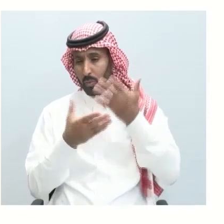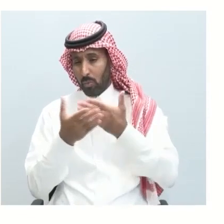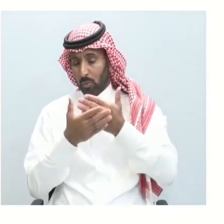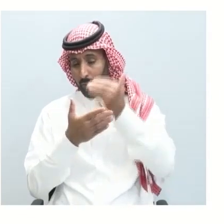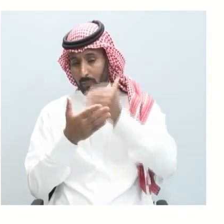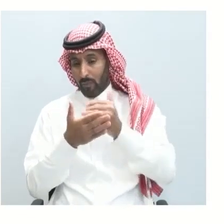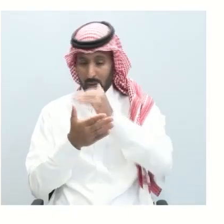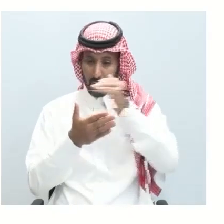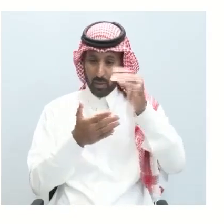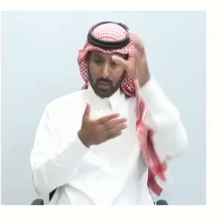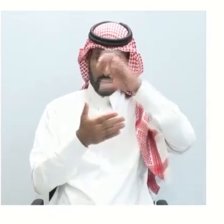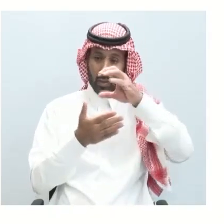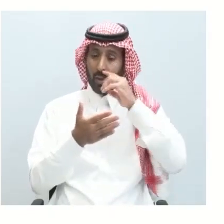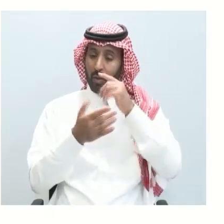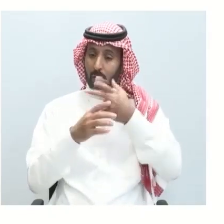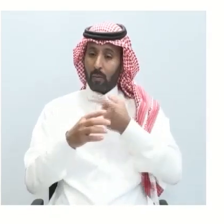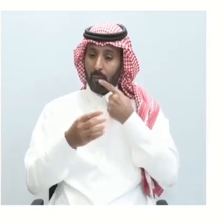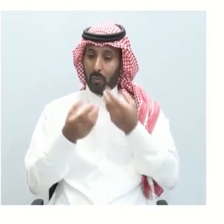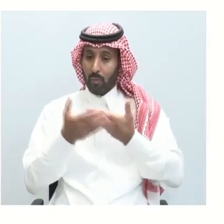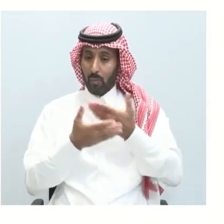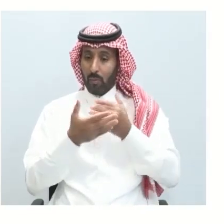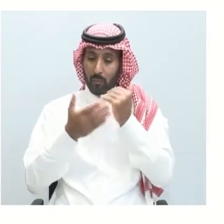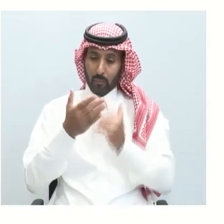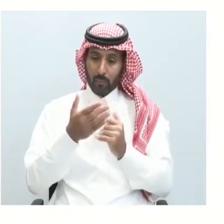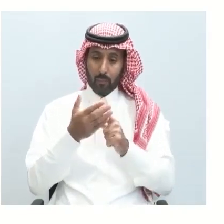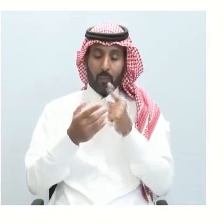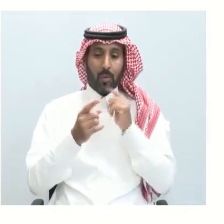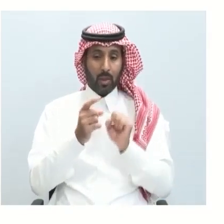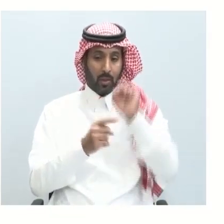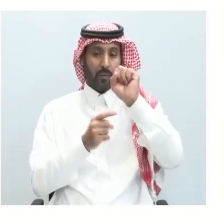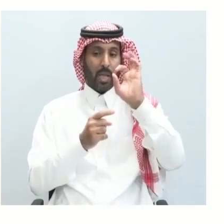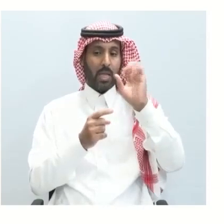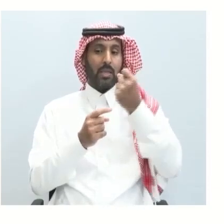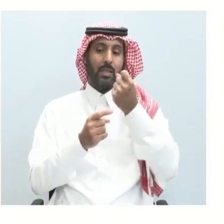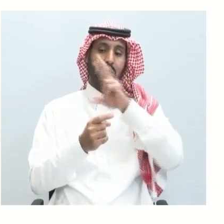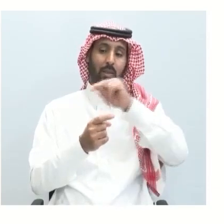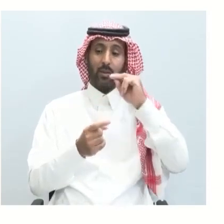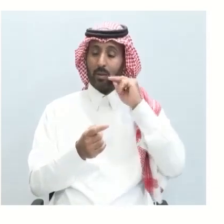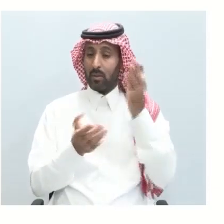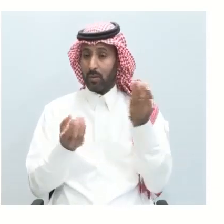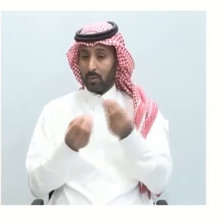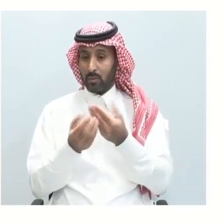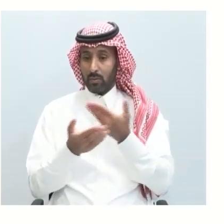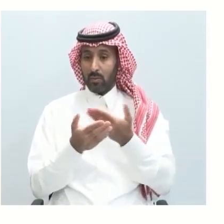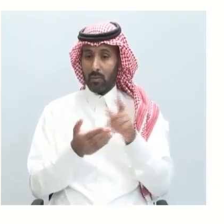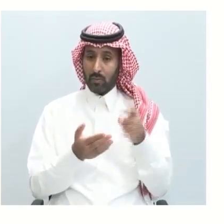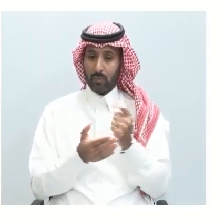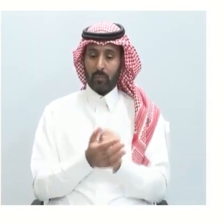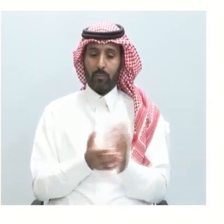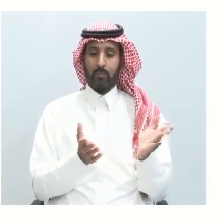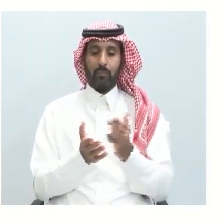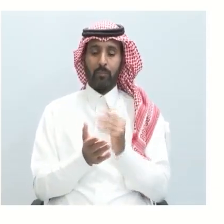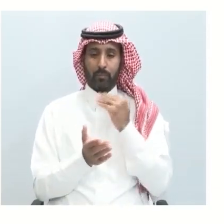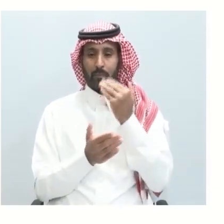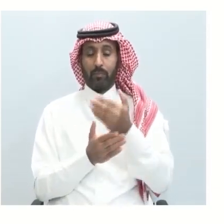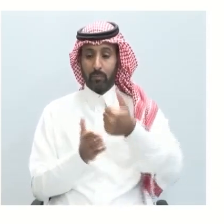وتركيز المتفاعلات في المقام ترفع الت الى اسس مساويه للمعاملات اذا اجابتنا صحيحه